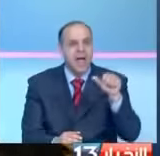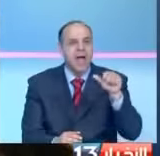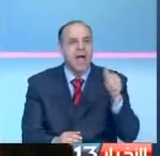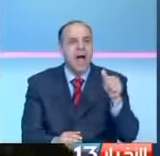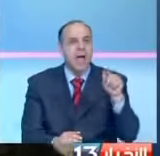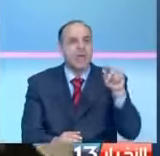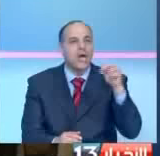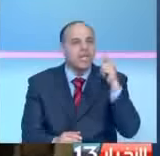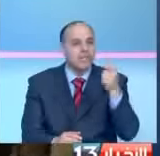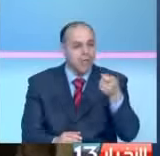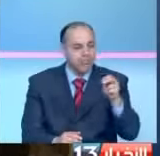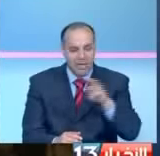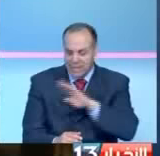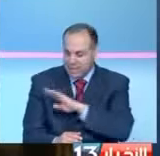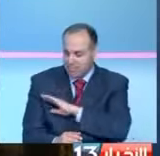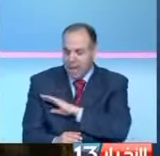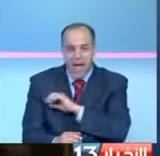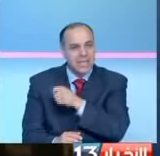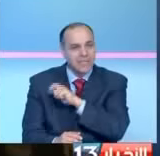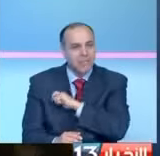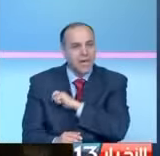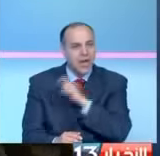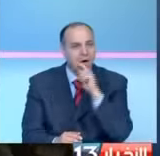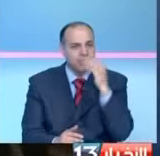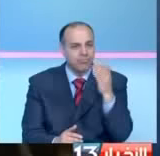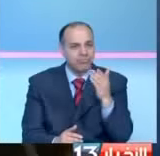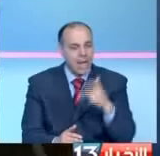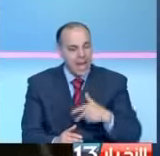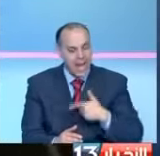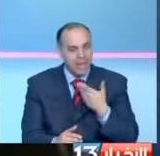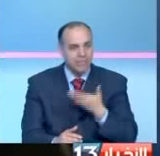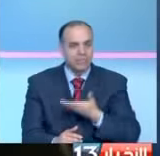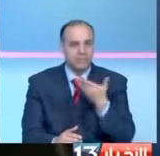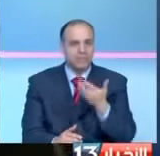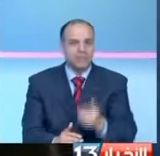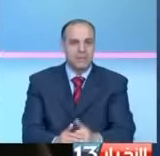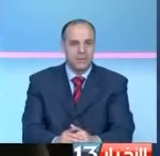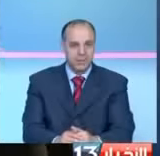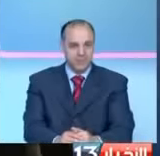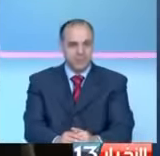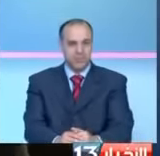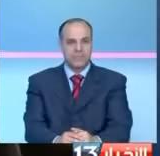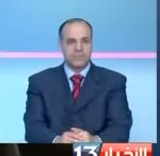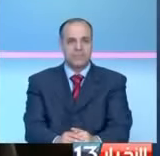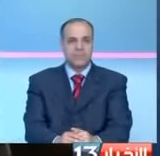باللغه الاسبانيه لتضفي مسحه من البهجه والحياه.